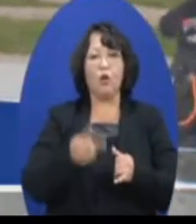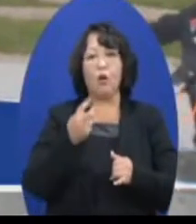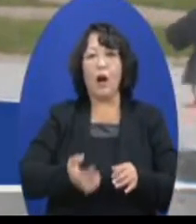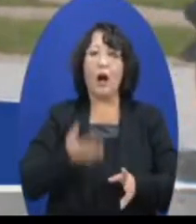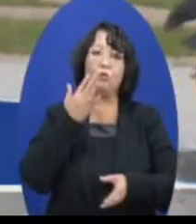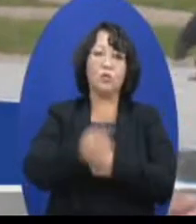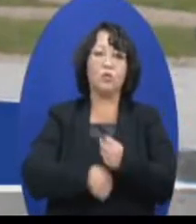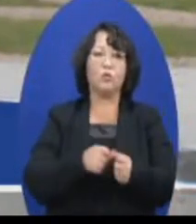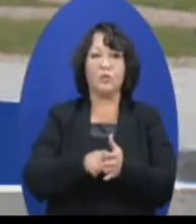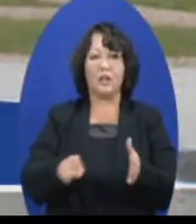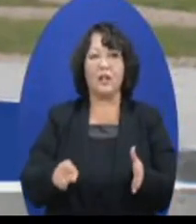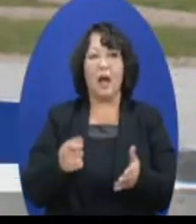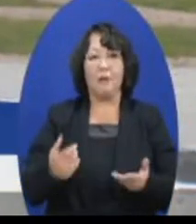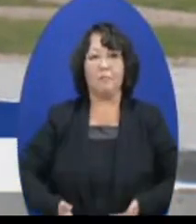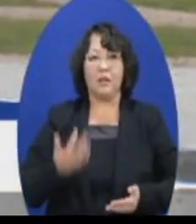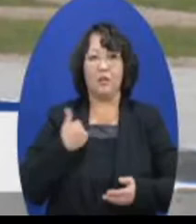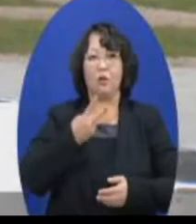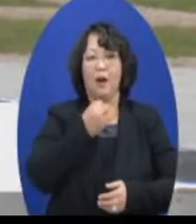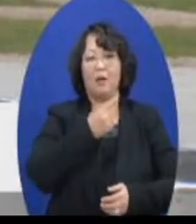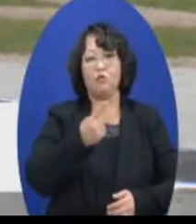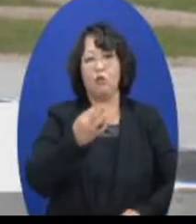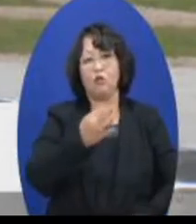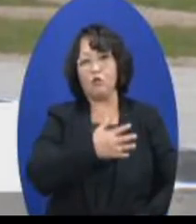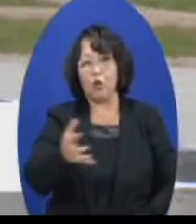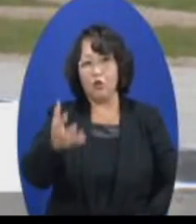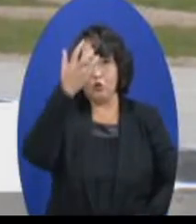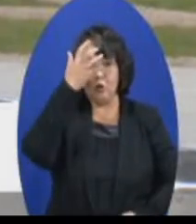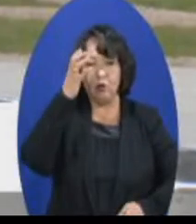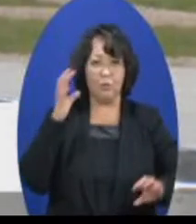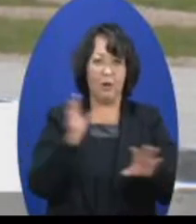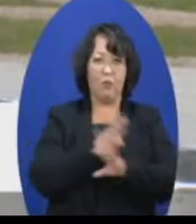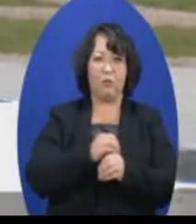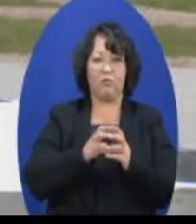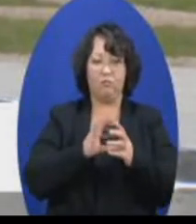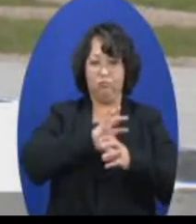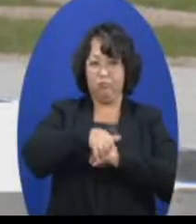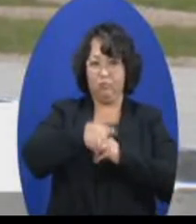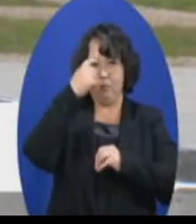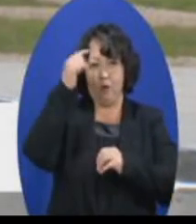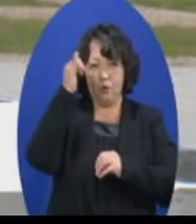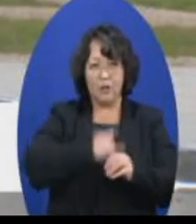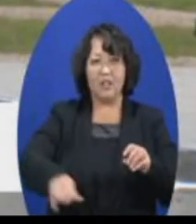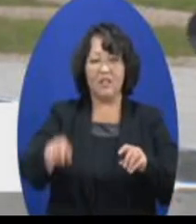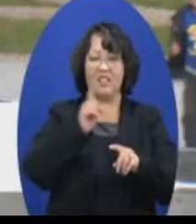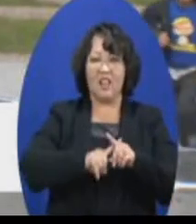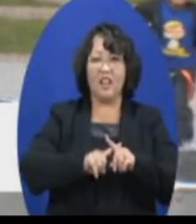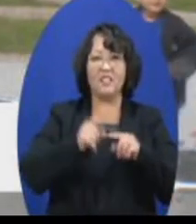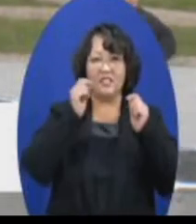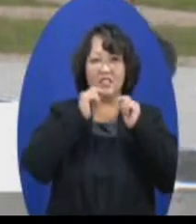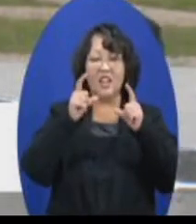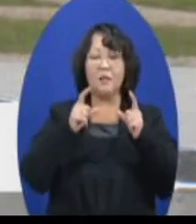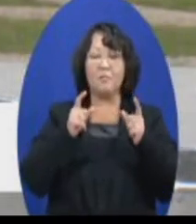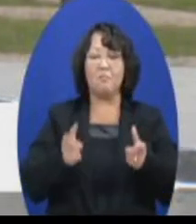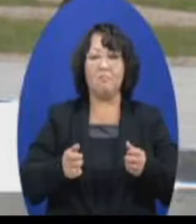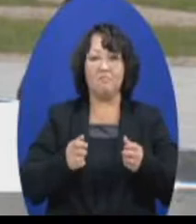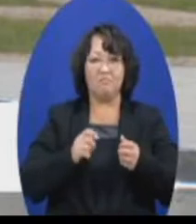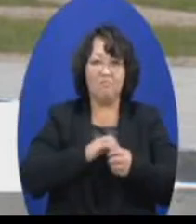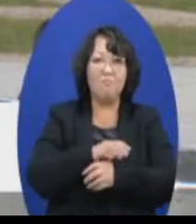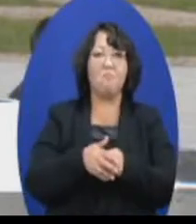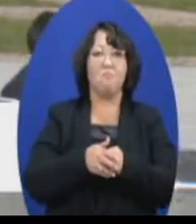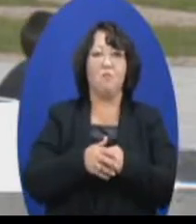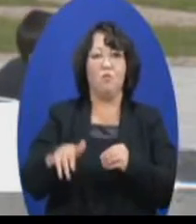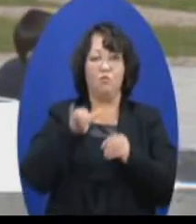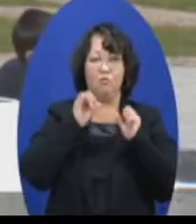ирсэн. Эндээс 11 онд төр улсаа эмхлэн байгуул дэлхийд дахинд Монгол нэртэй ус дахин мандлаа гэдгээд зарлахаар